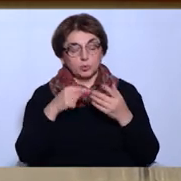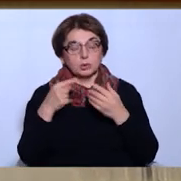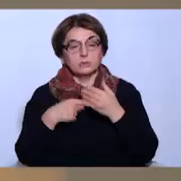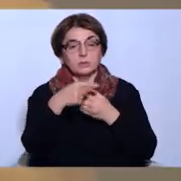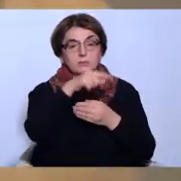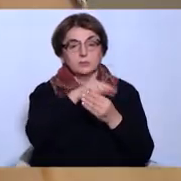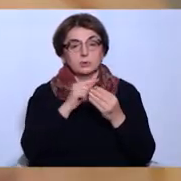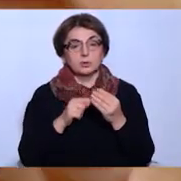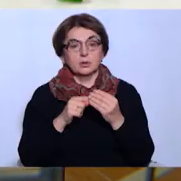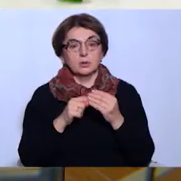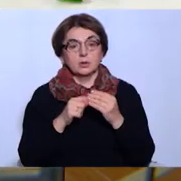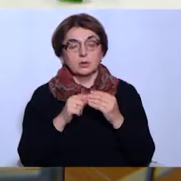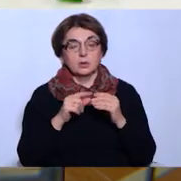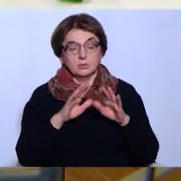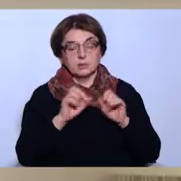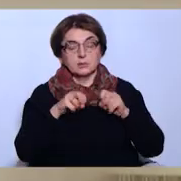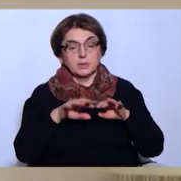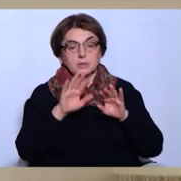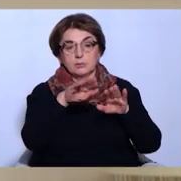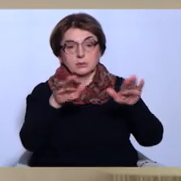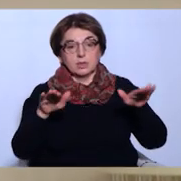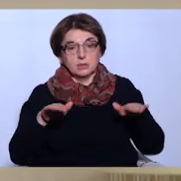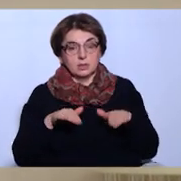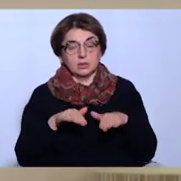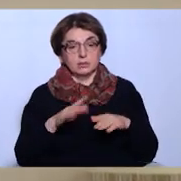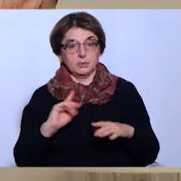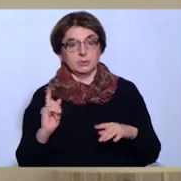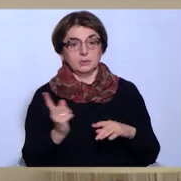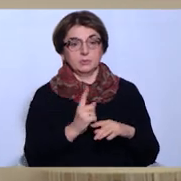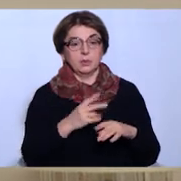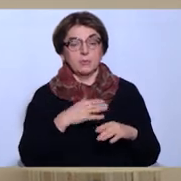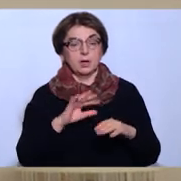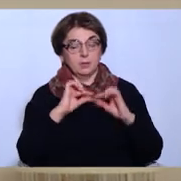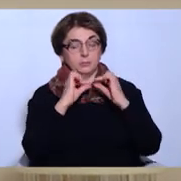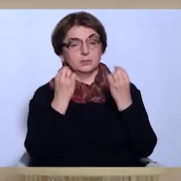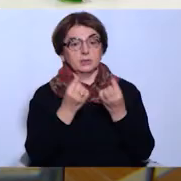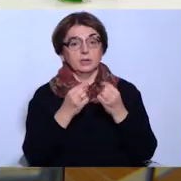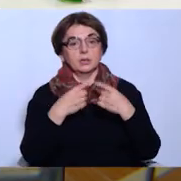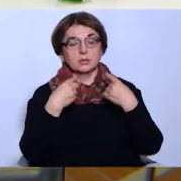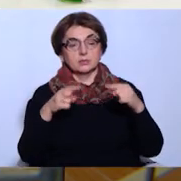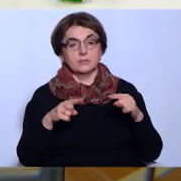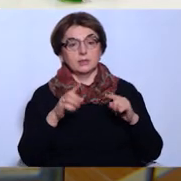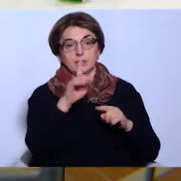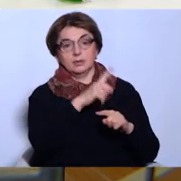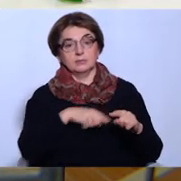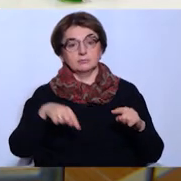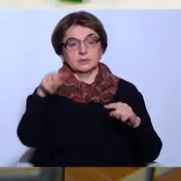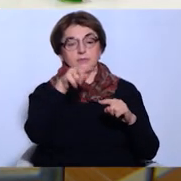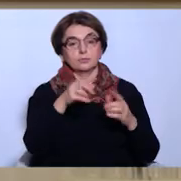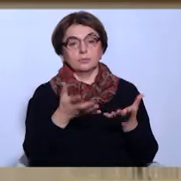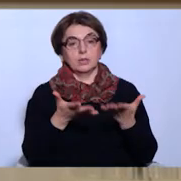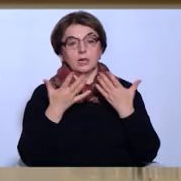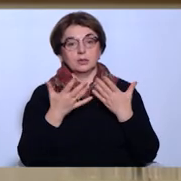ჰიბრიდული ორბიტალი განლაგდება სივრცეში, როგორც ხედავთ, მას არ აქვს ბრტყელი აღნაგობა და აქვს სივრცული აღნაგობა. ეს